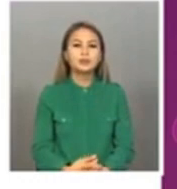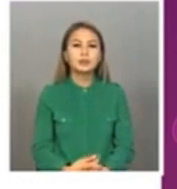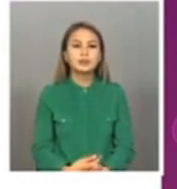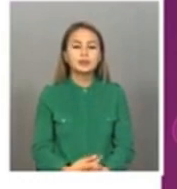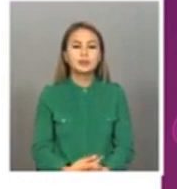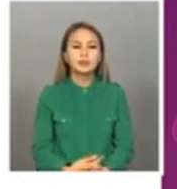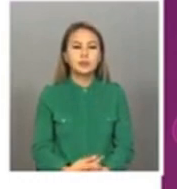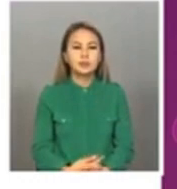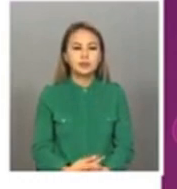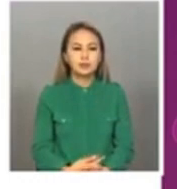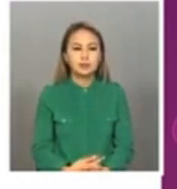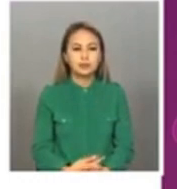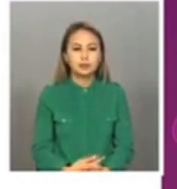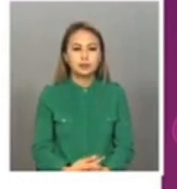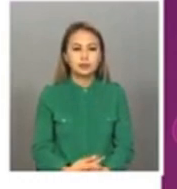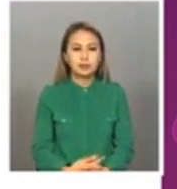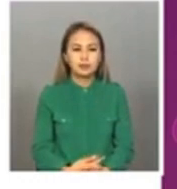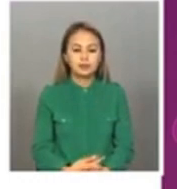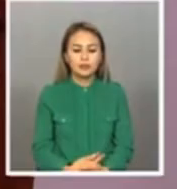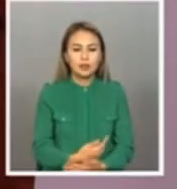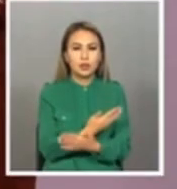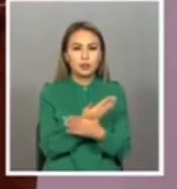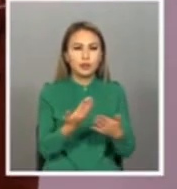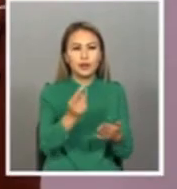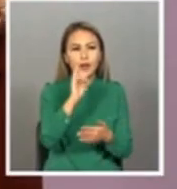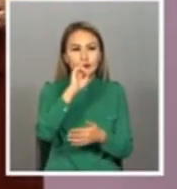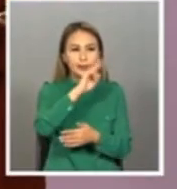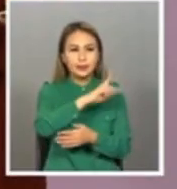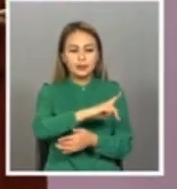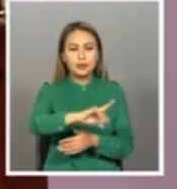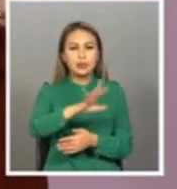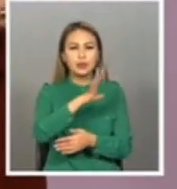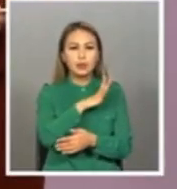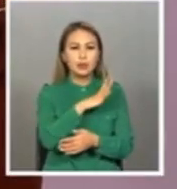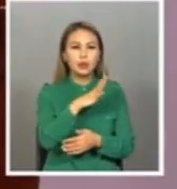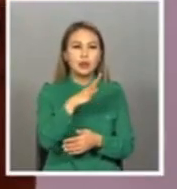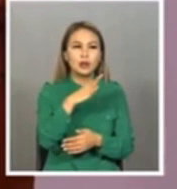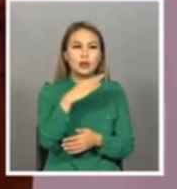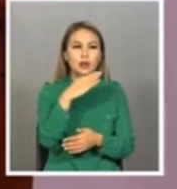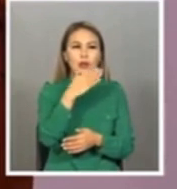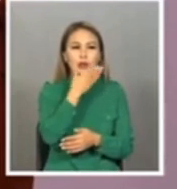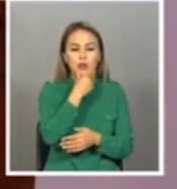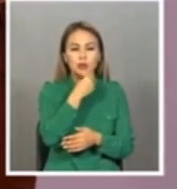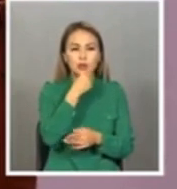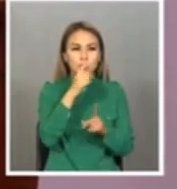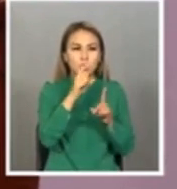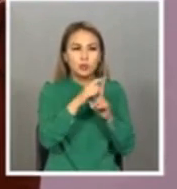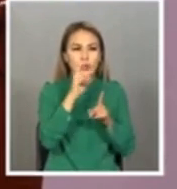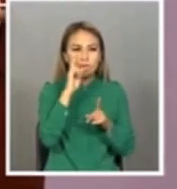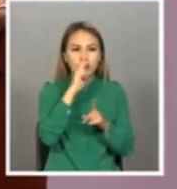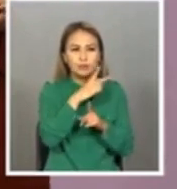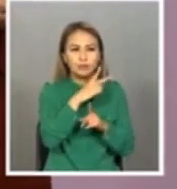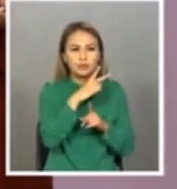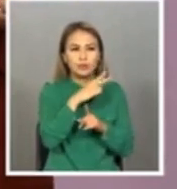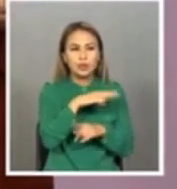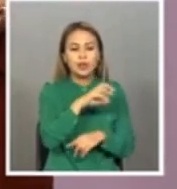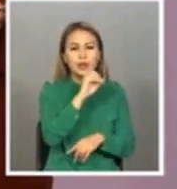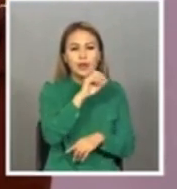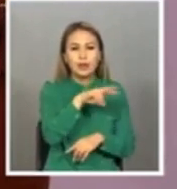Табалдыңдар ма? Мұндағы қате, көрікі сөзі қате жазылған. Ел көркі